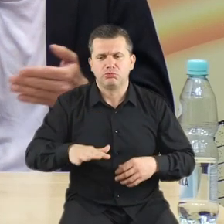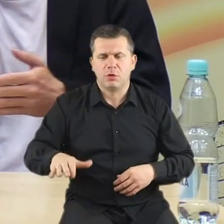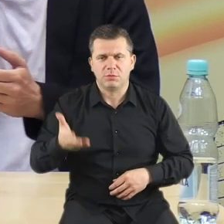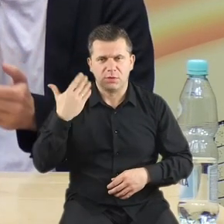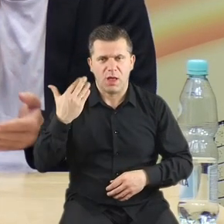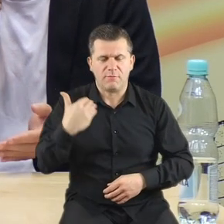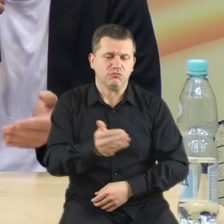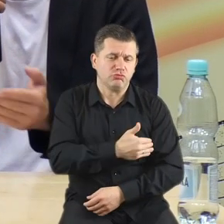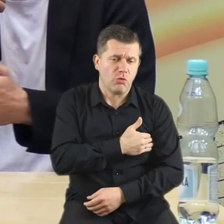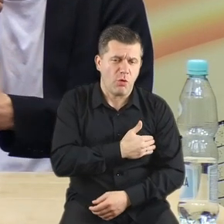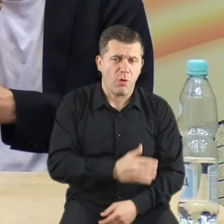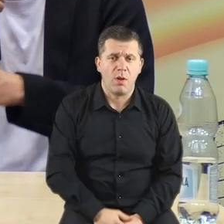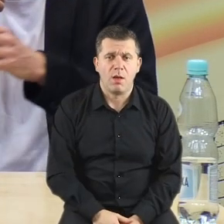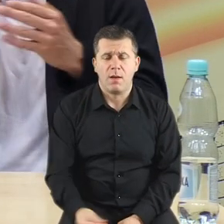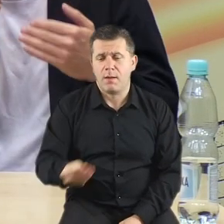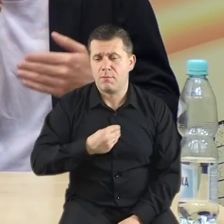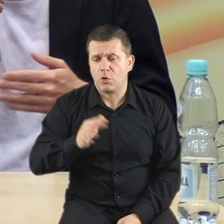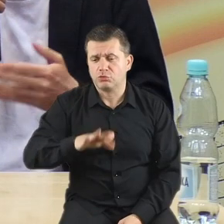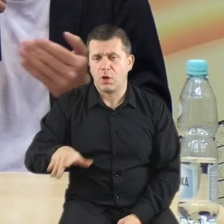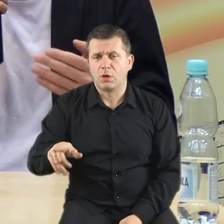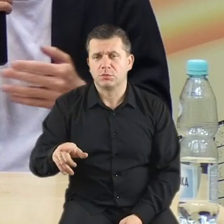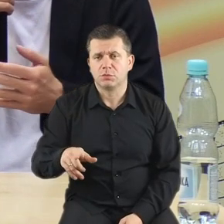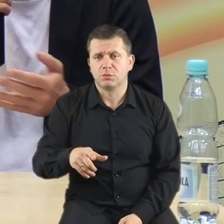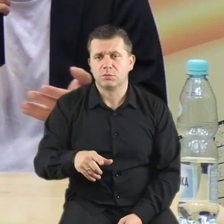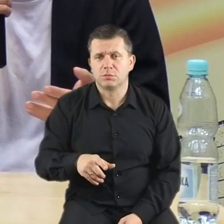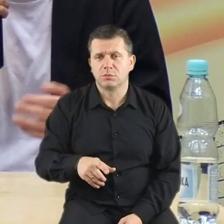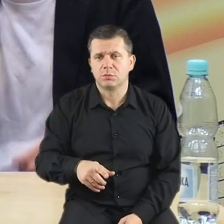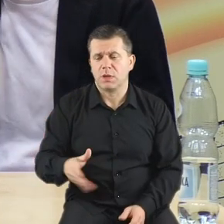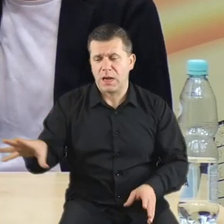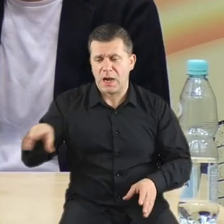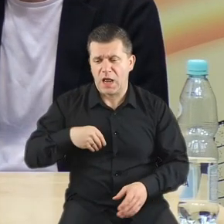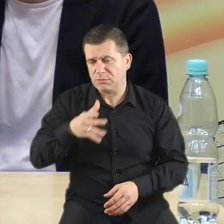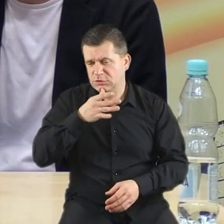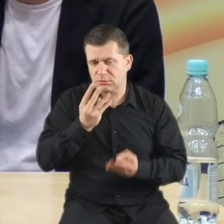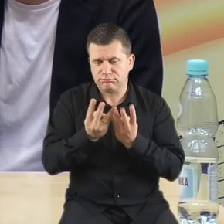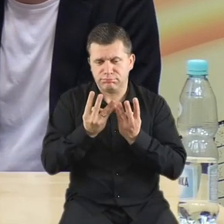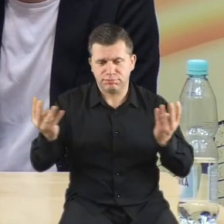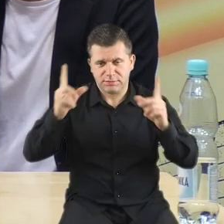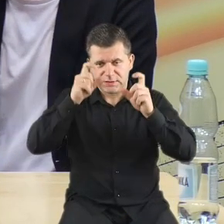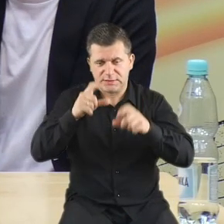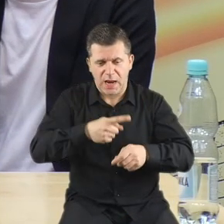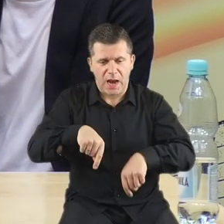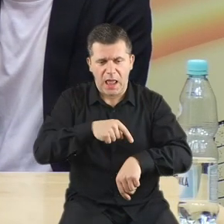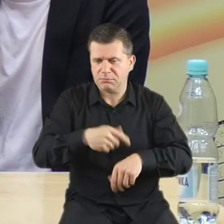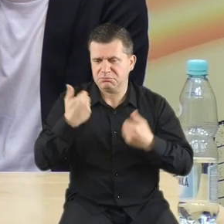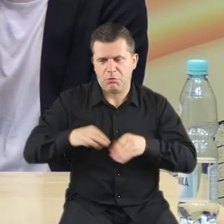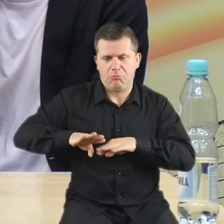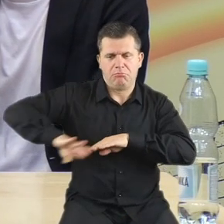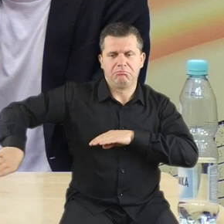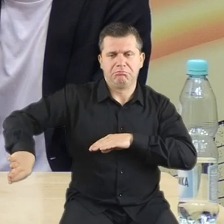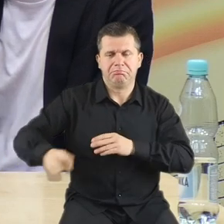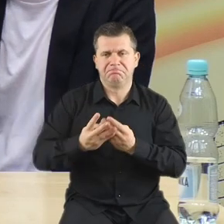szkole polskie dzieci odmawiają pozowania razem z żydowskimi do zdjęcia klasowego. A